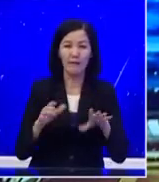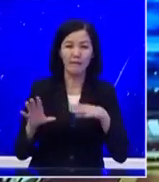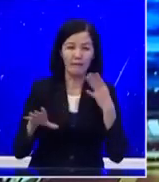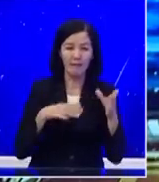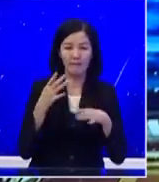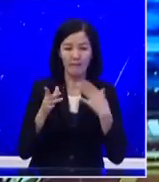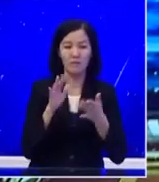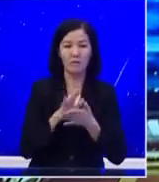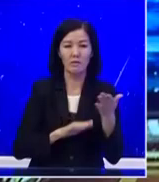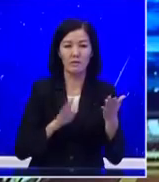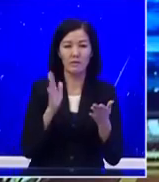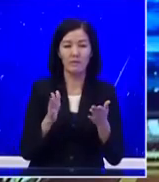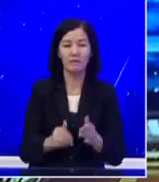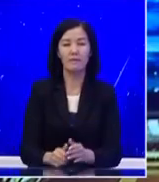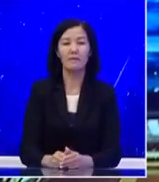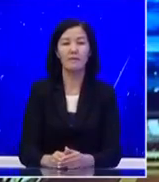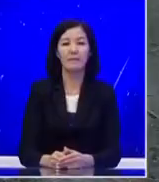дайындығын осылайша жалғастырмақ.